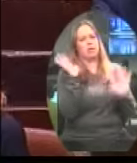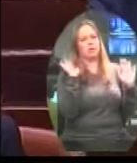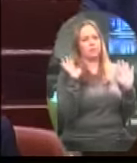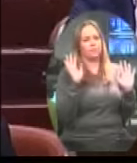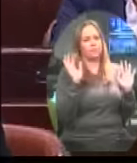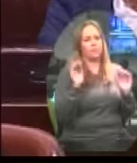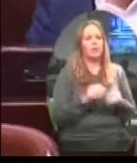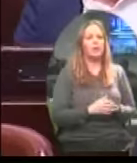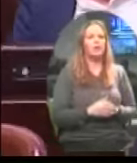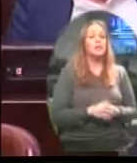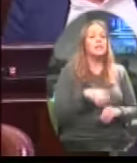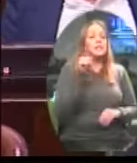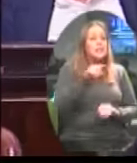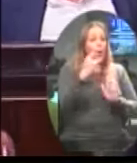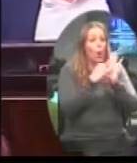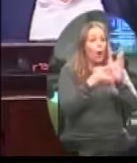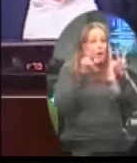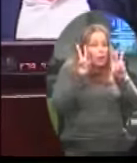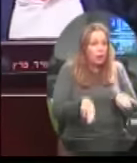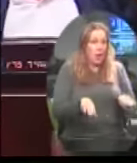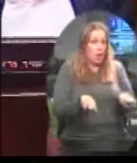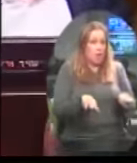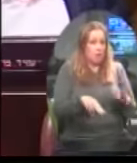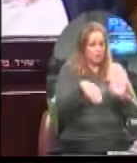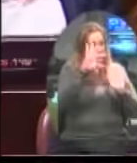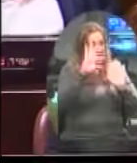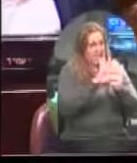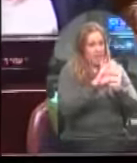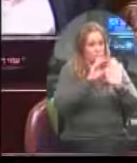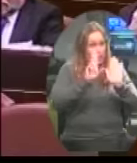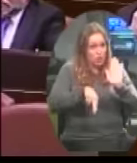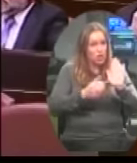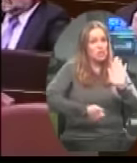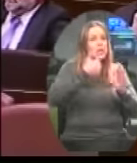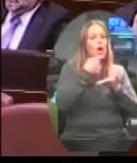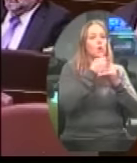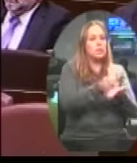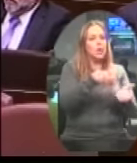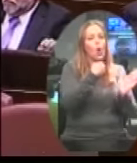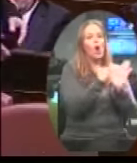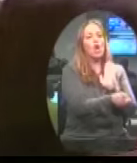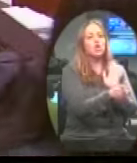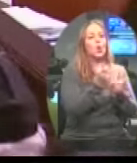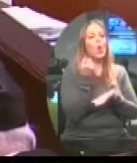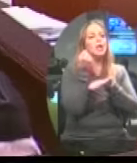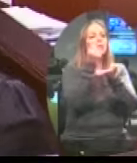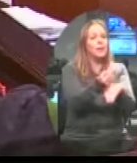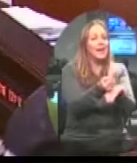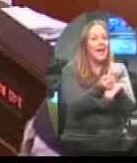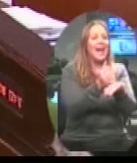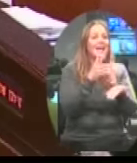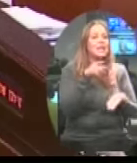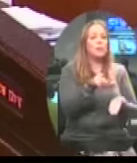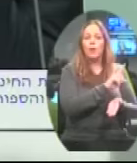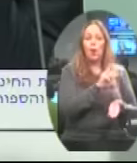בחוק קיים. בחוק התקציב ישנו סעיף שקובע כי שר האוצר יכול לשלול תמיכה מגופים אם הם לא פועלים על פי חוקים